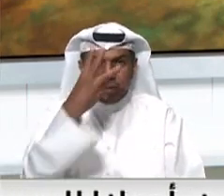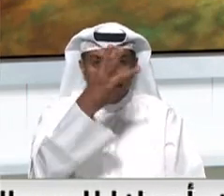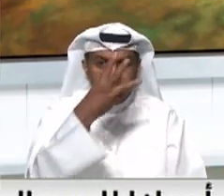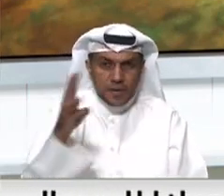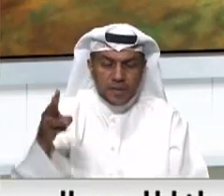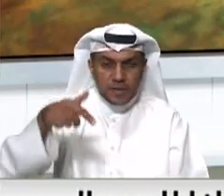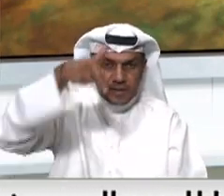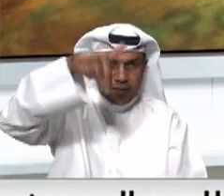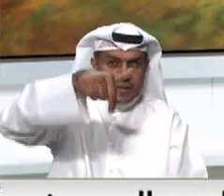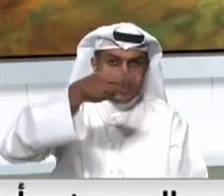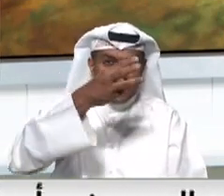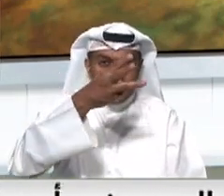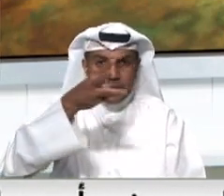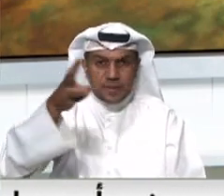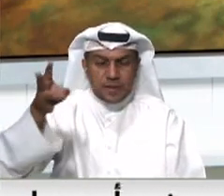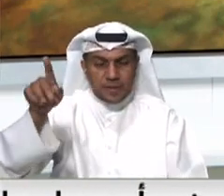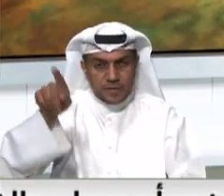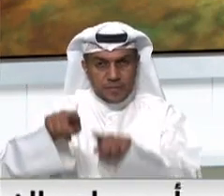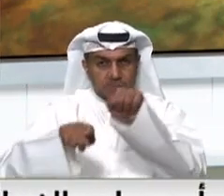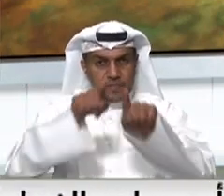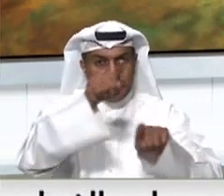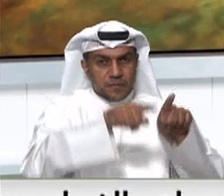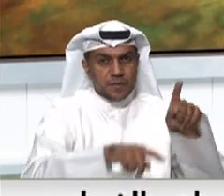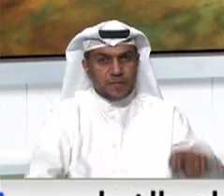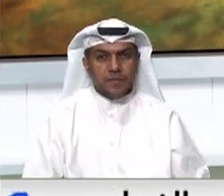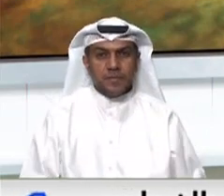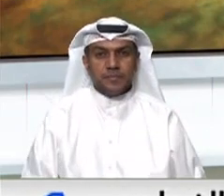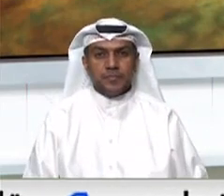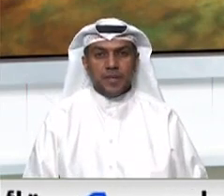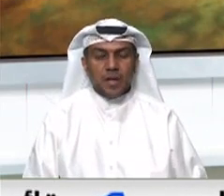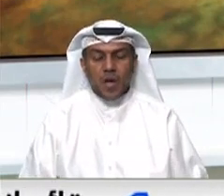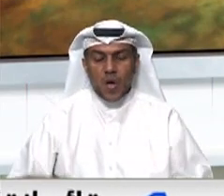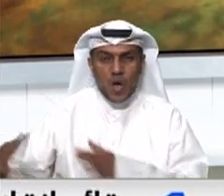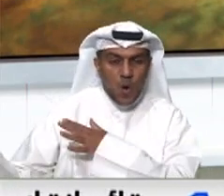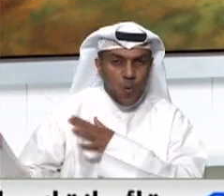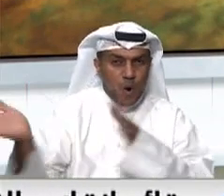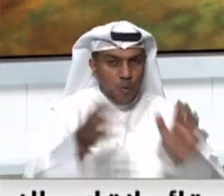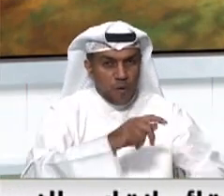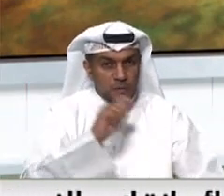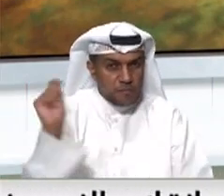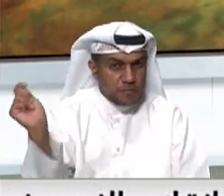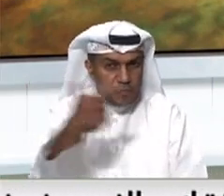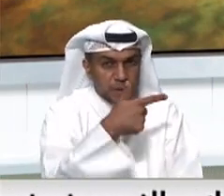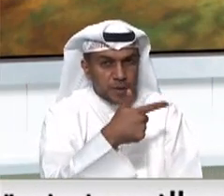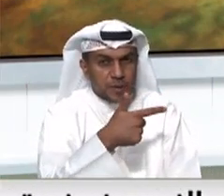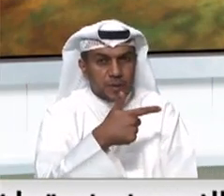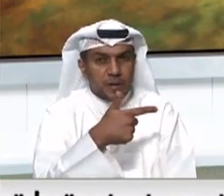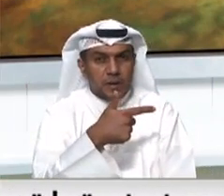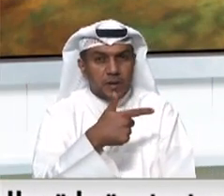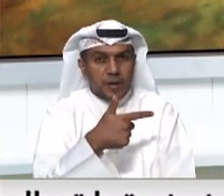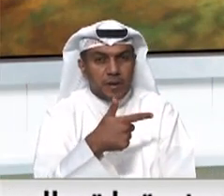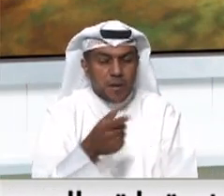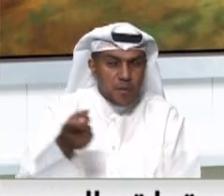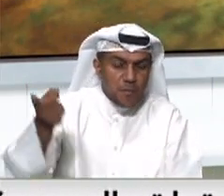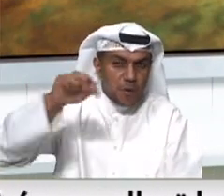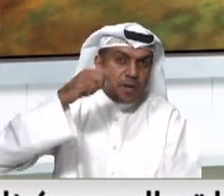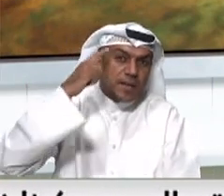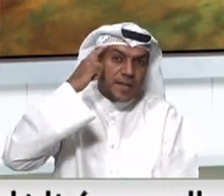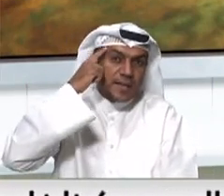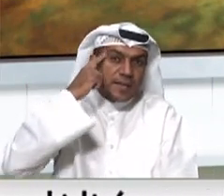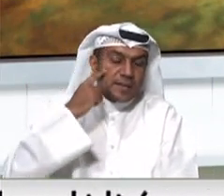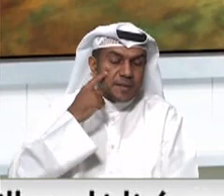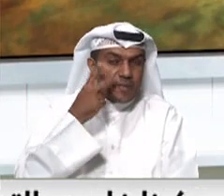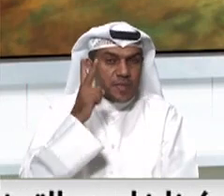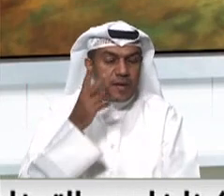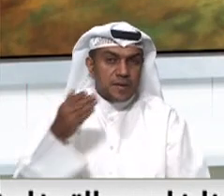إلى 36 درجة مئوية. متوقع أن تكون سرعة الرياح الشمالية الغربية في بداية يوم غدا السبت من